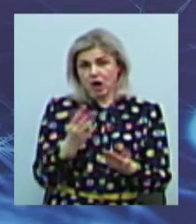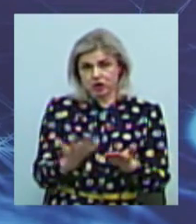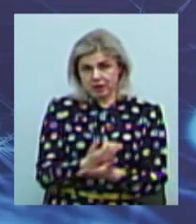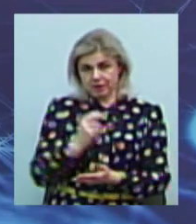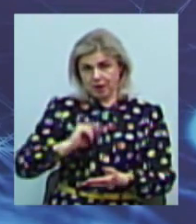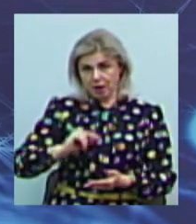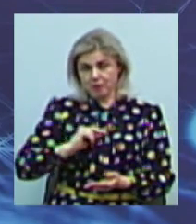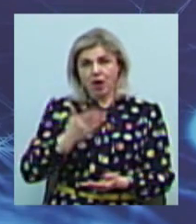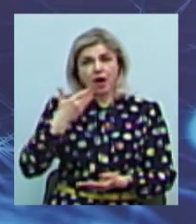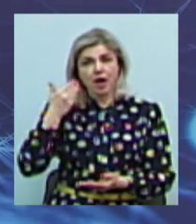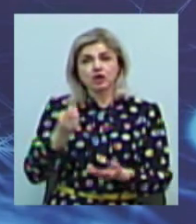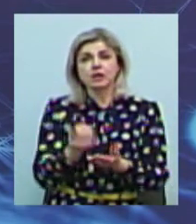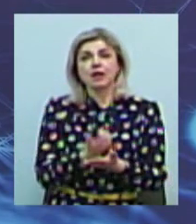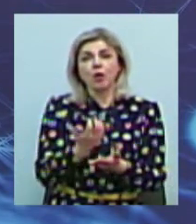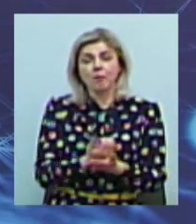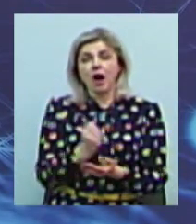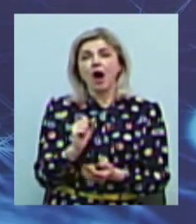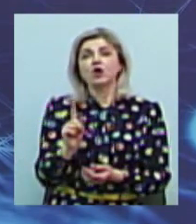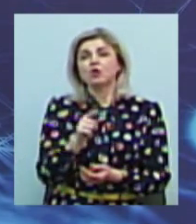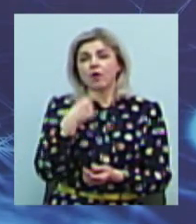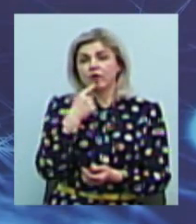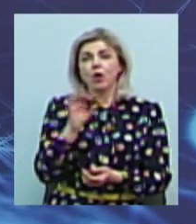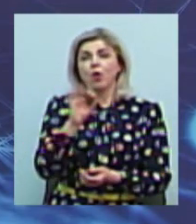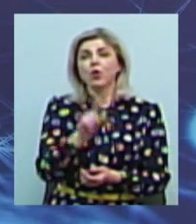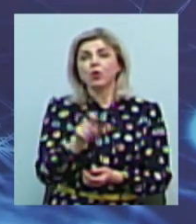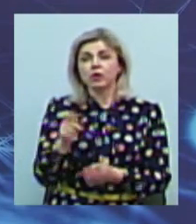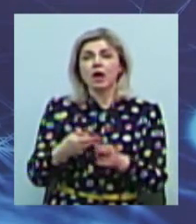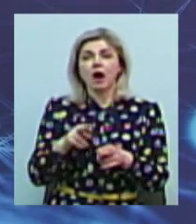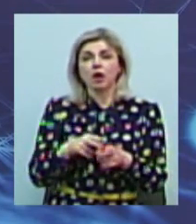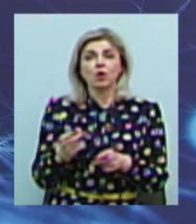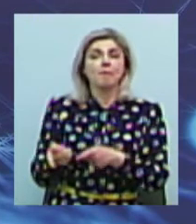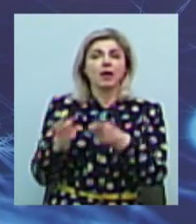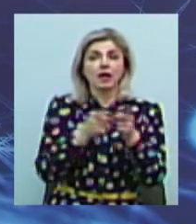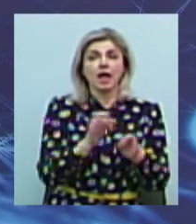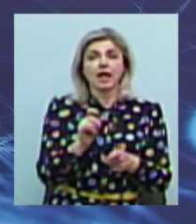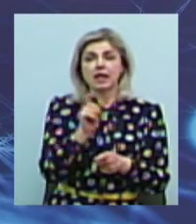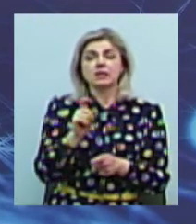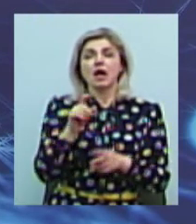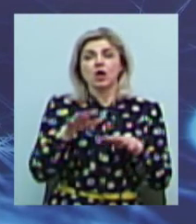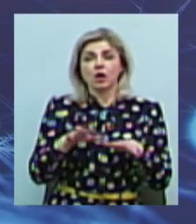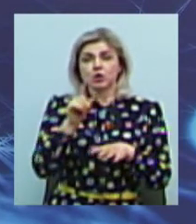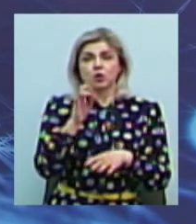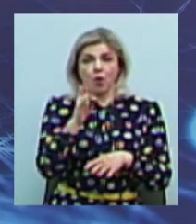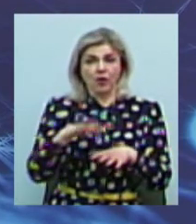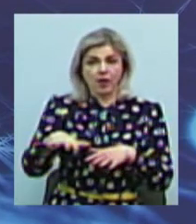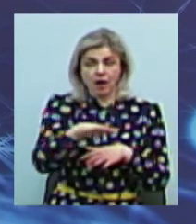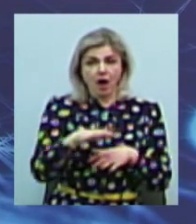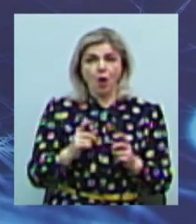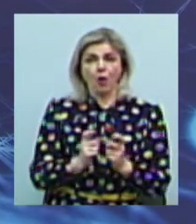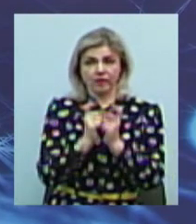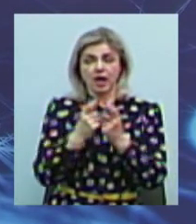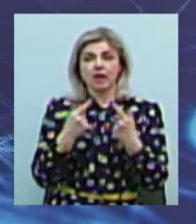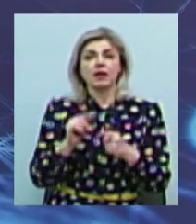легше заробити. А що вже казати про людей, які переїхали з зони конфлікту, і де вони втратили і квартиру, і роботу,